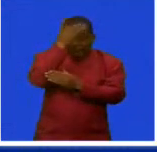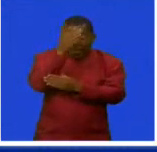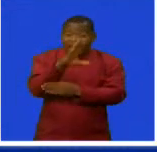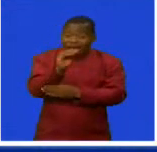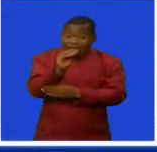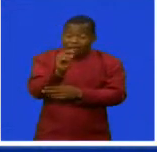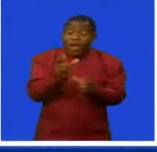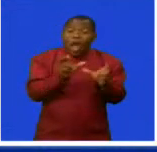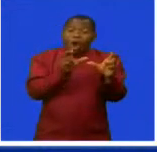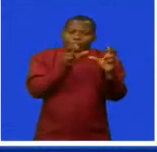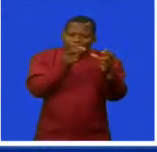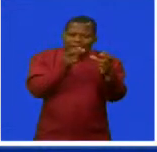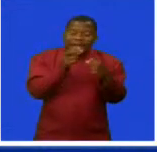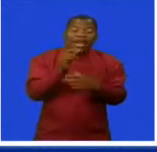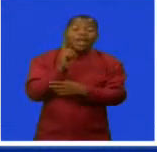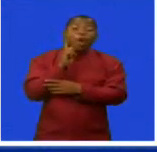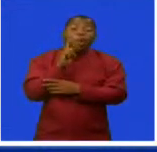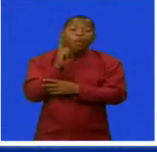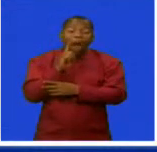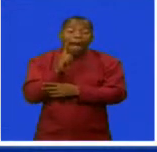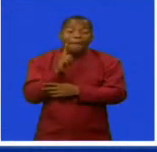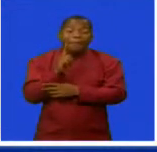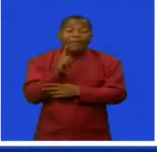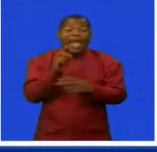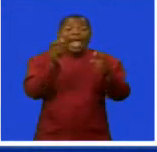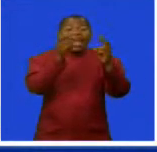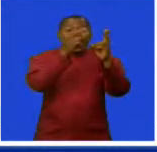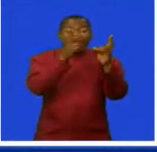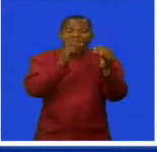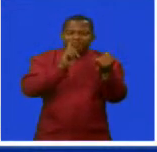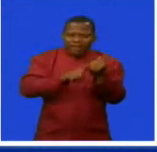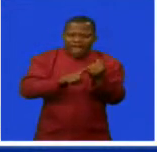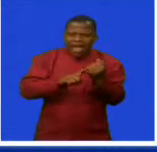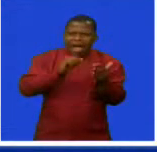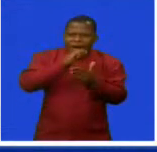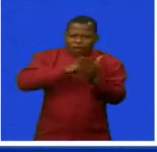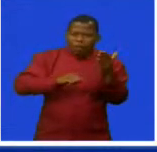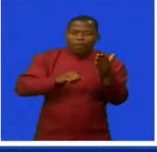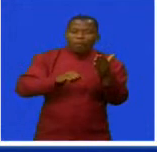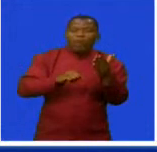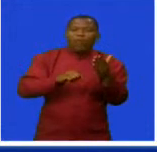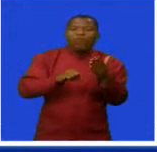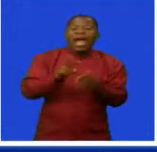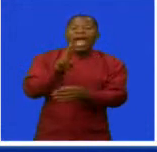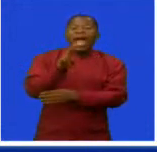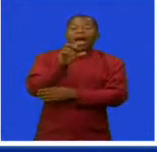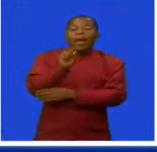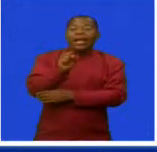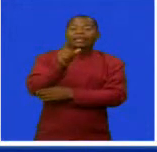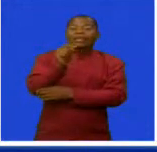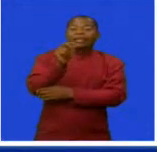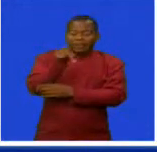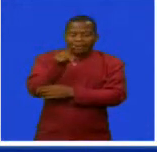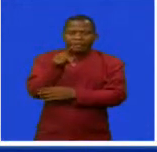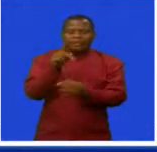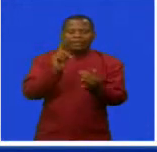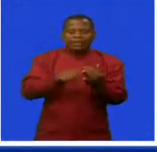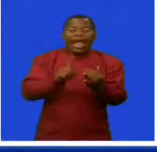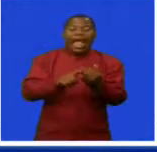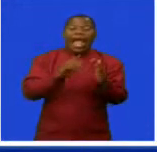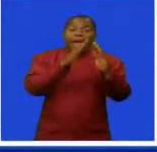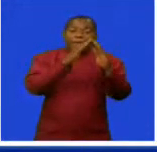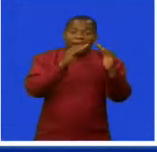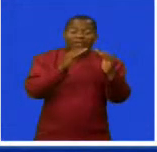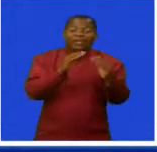lendzaba lelifaka ekhathi bakasongcondvongcondvo weMaswati nebelitiko letecwephesha. Loku kuvele ngembiko welitiko letemfundvo